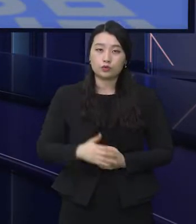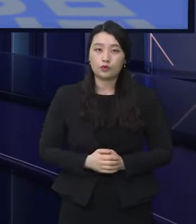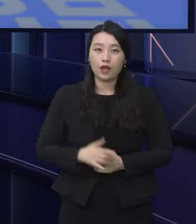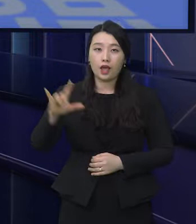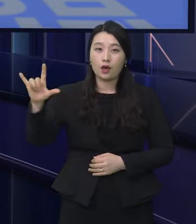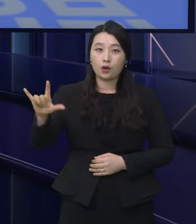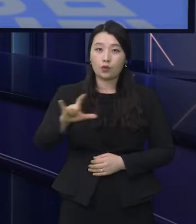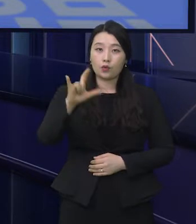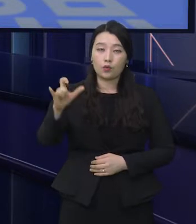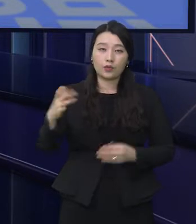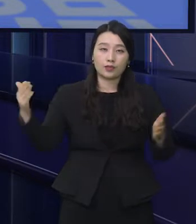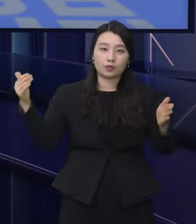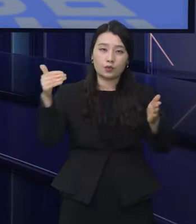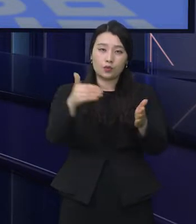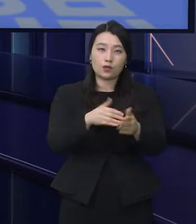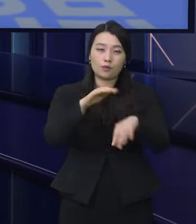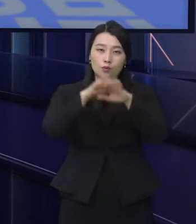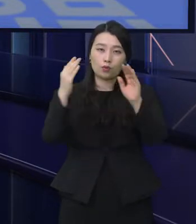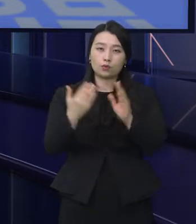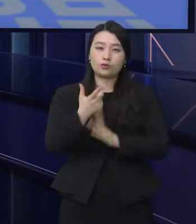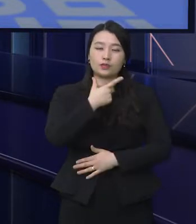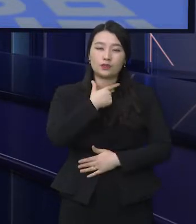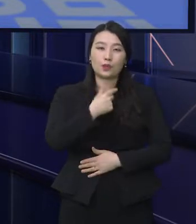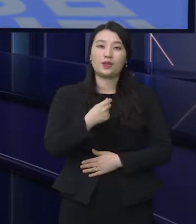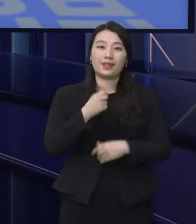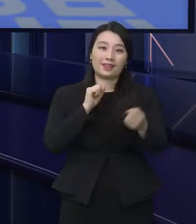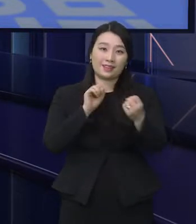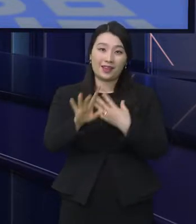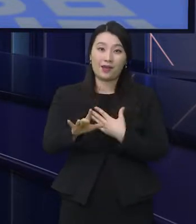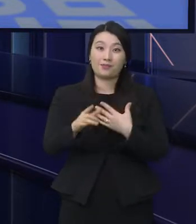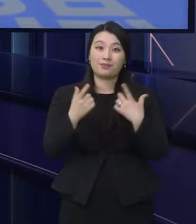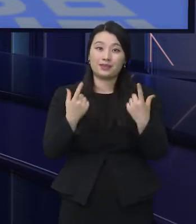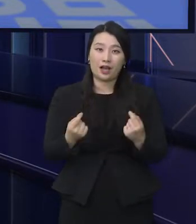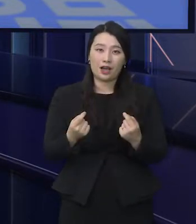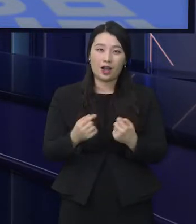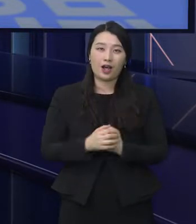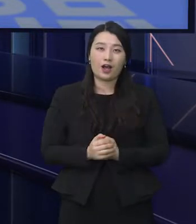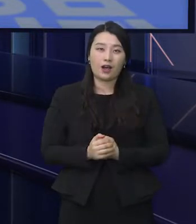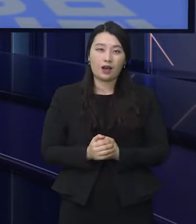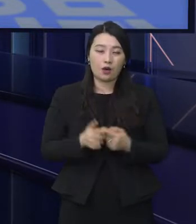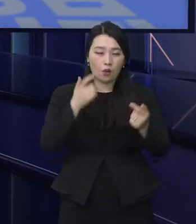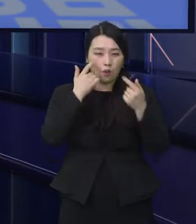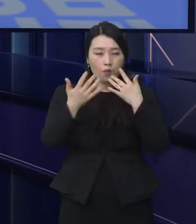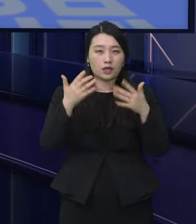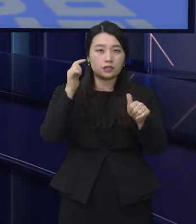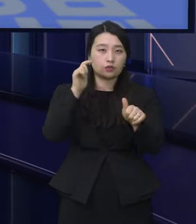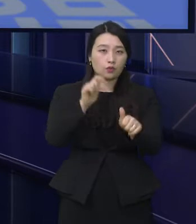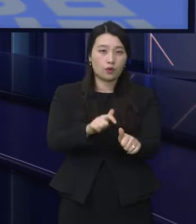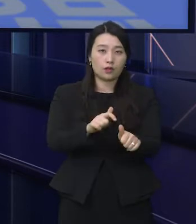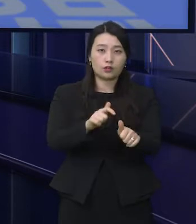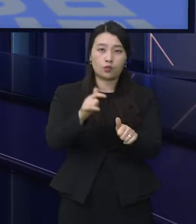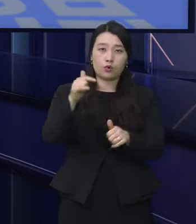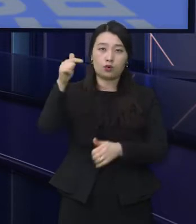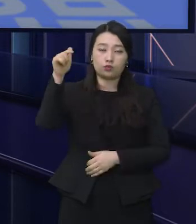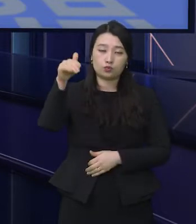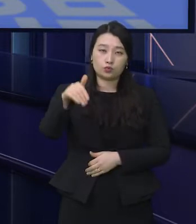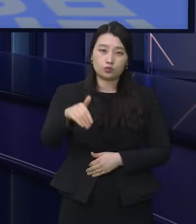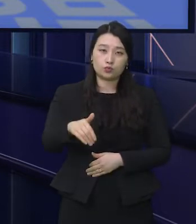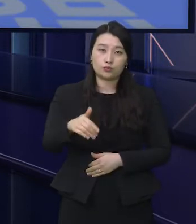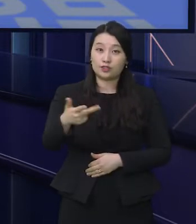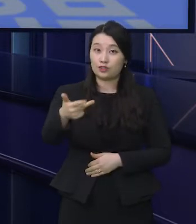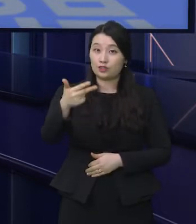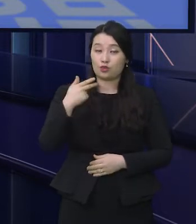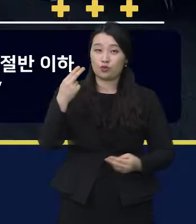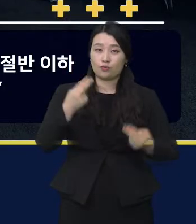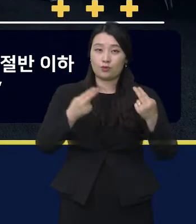권 와 종식을 향한 모두의 염원에 답하듯 악어나 확진 자 감소세가 지난주보다 아띠 여태